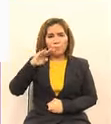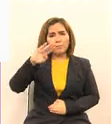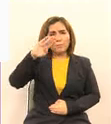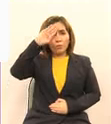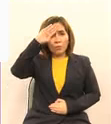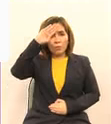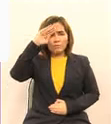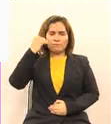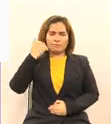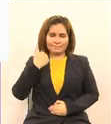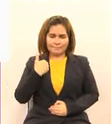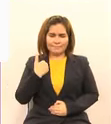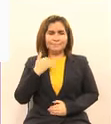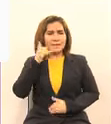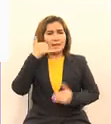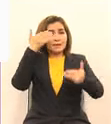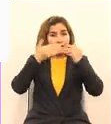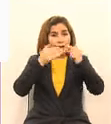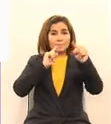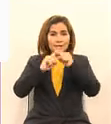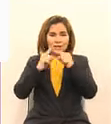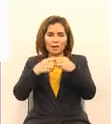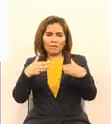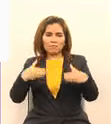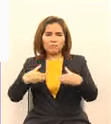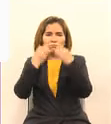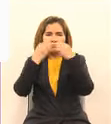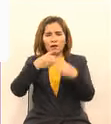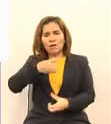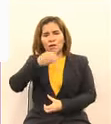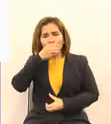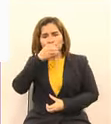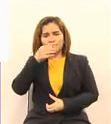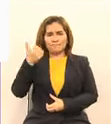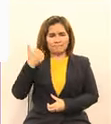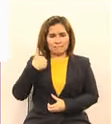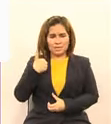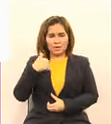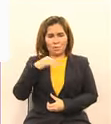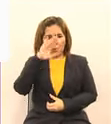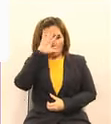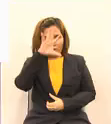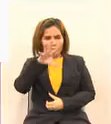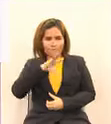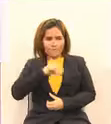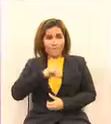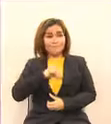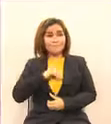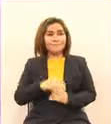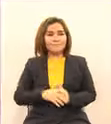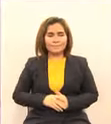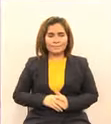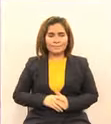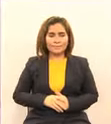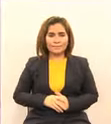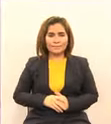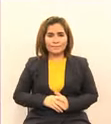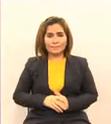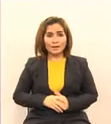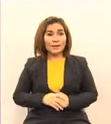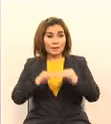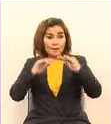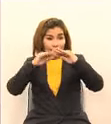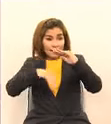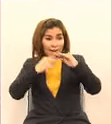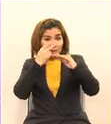เที่ยวหรือว่าการมีกิจกรรมสังสรรค์นะครับมุมล่างเนี่ยก็จะเป็นคนไทยที่เดินทางกลับมาจาก